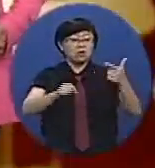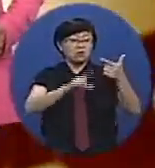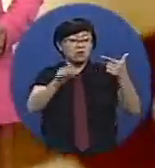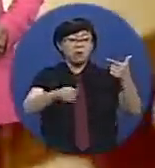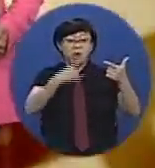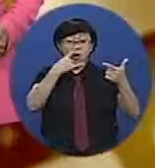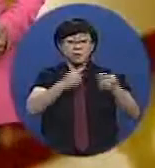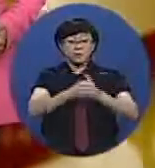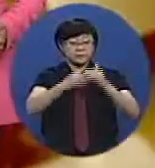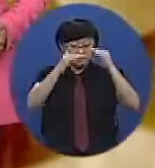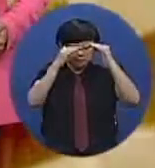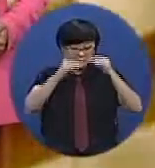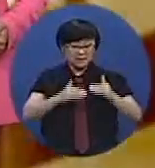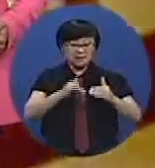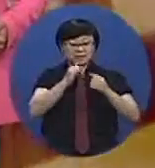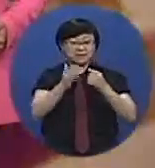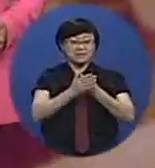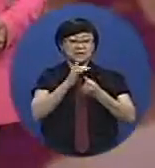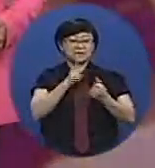제사인데